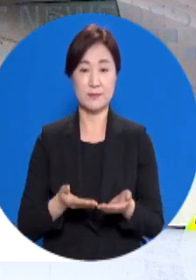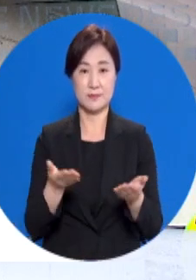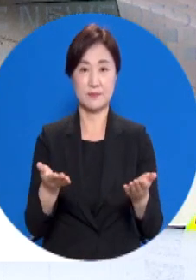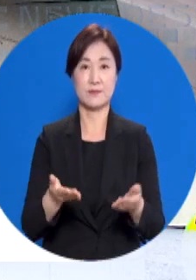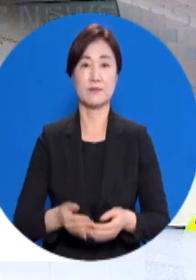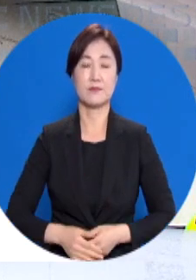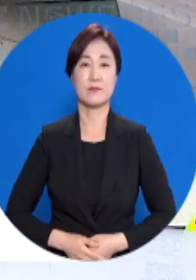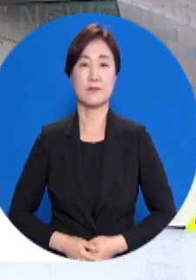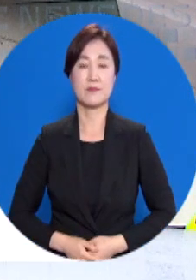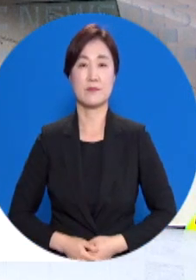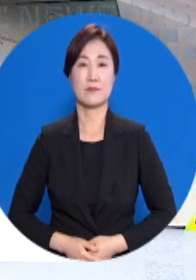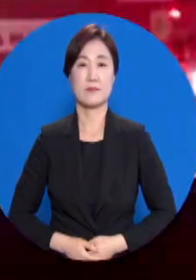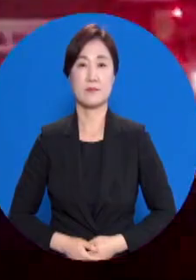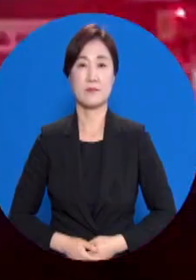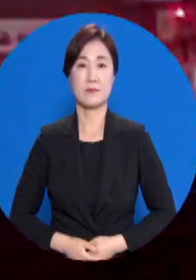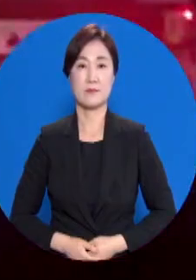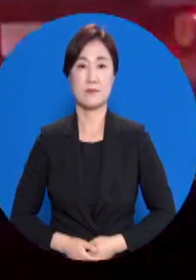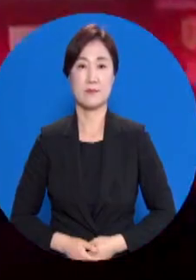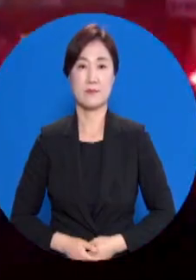보도합니다.